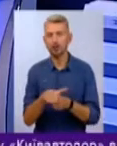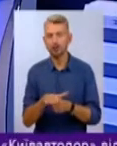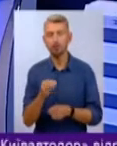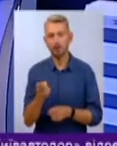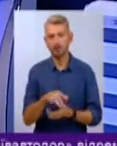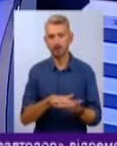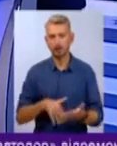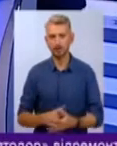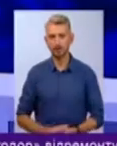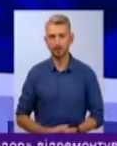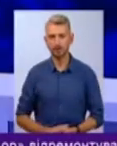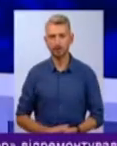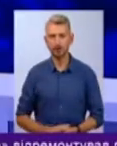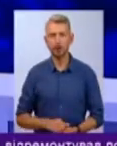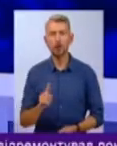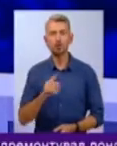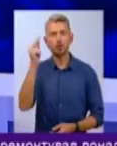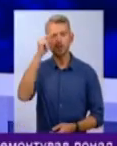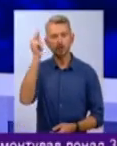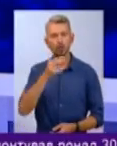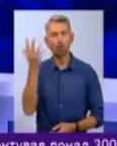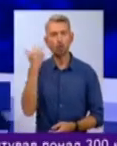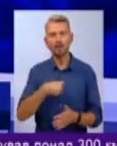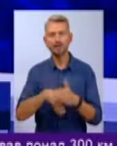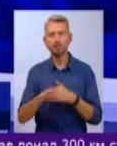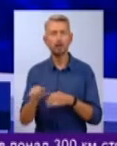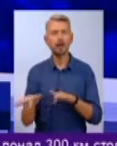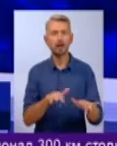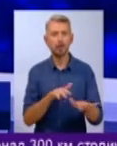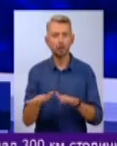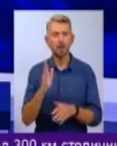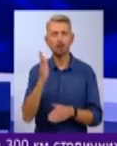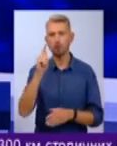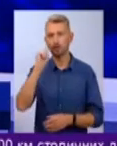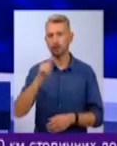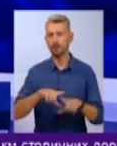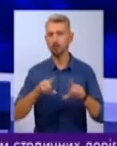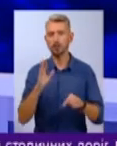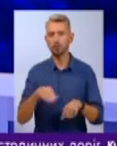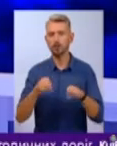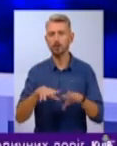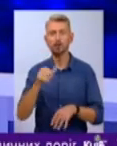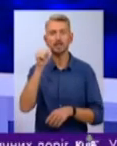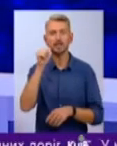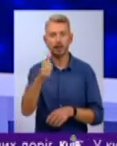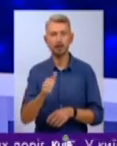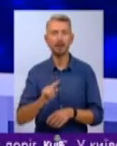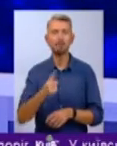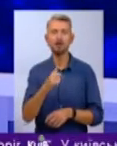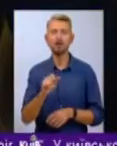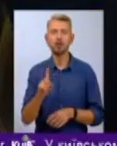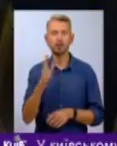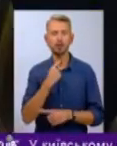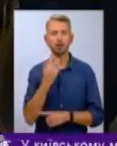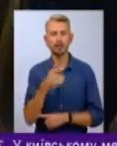далі. Що вчитимуть і коли йтимуть на канікули? Майбутнє української школи вирішуватимуть завтра. Перше, за що